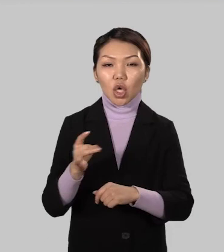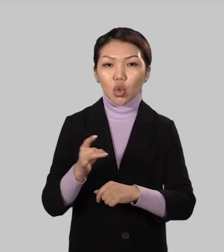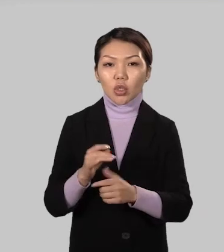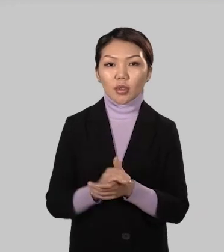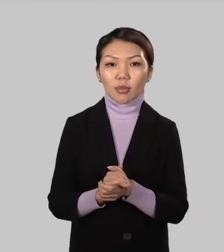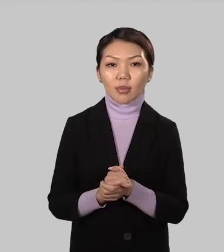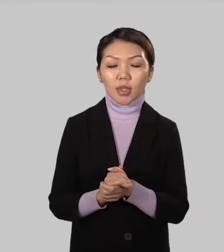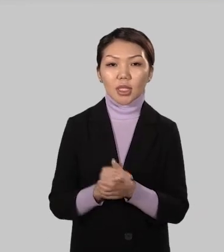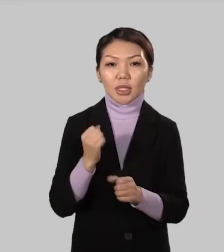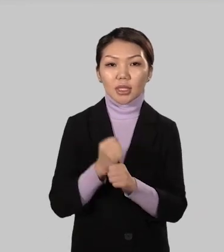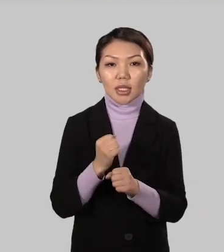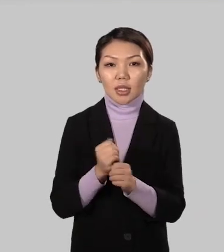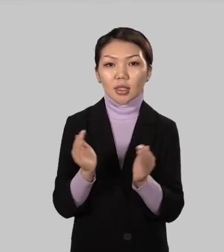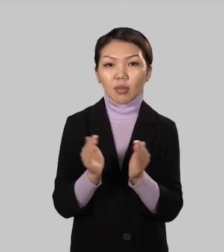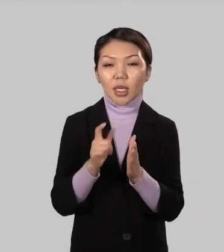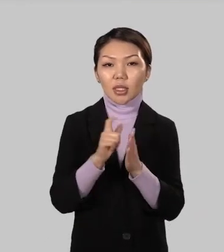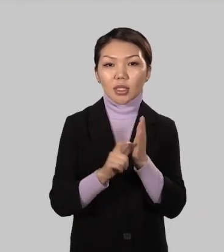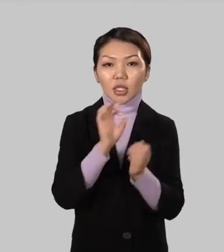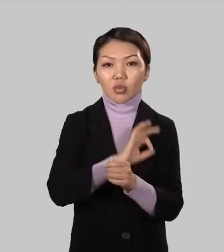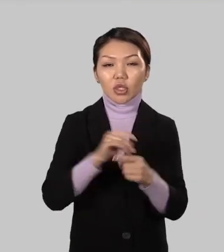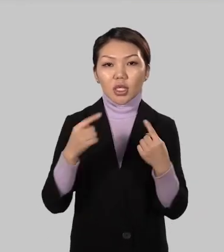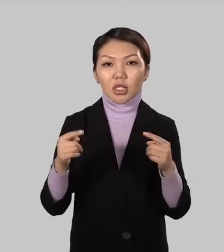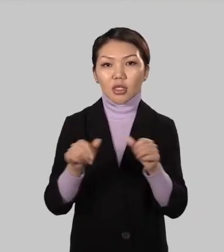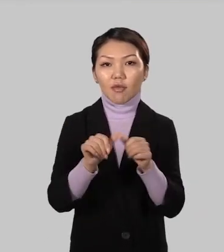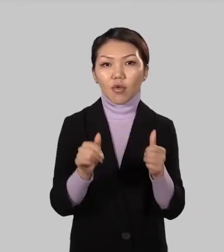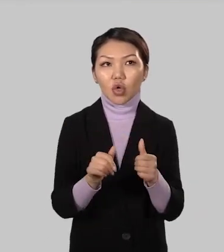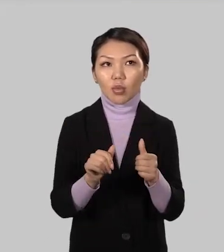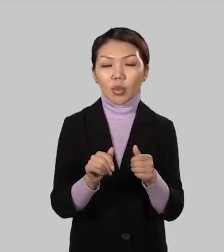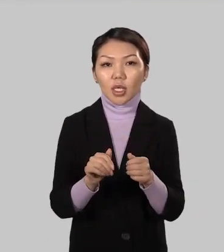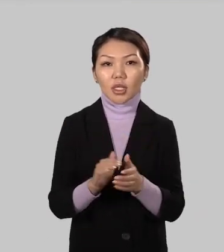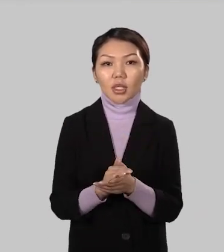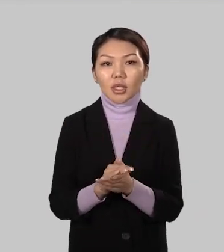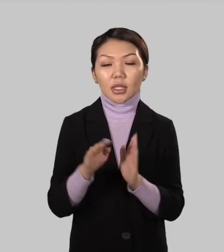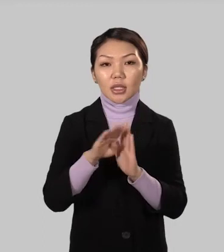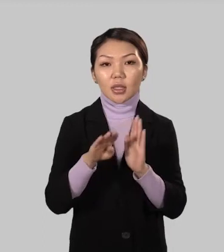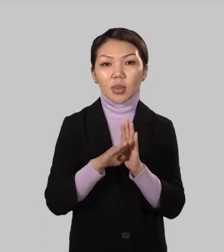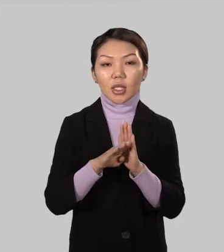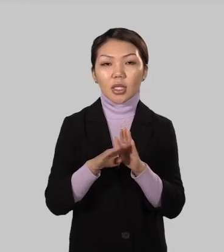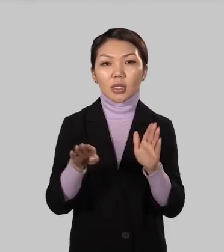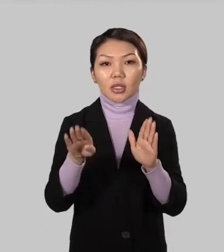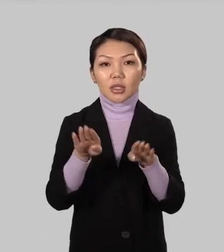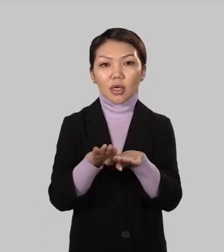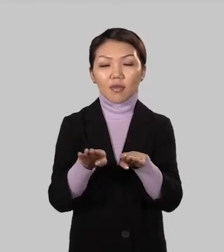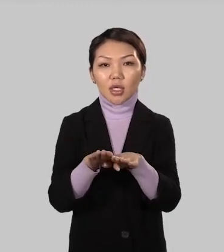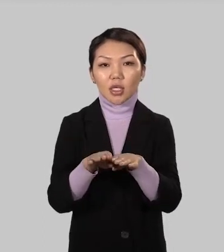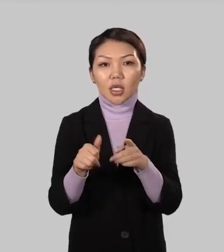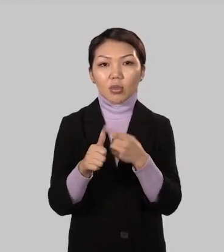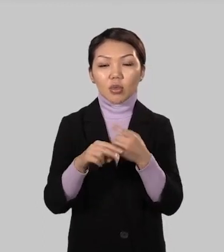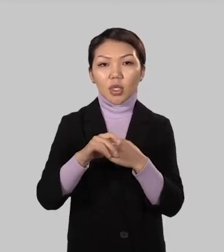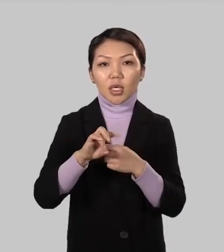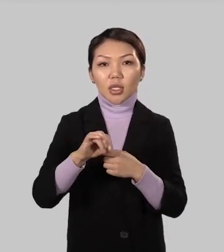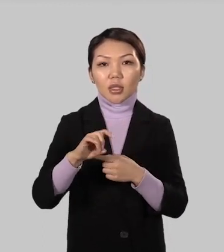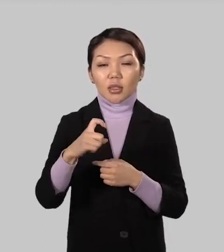составьте небольшой текст используя различные формы степеней сравнения имен прилагательных